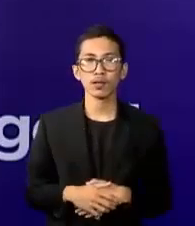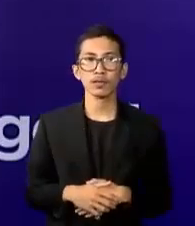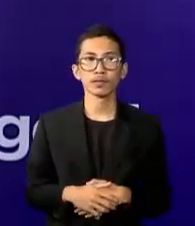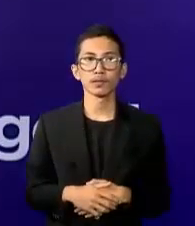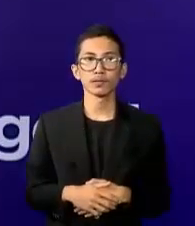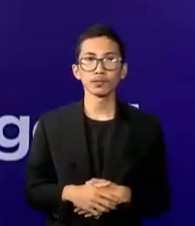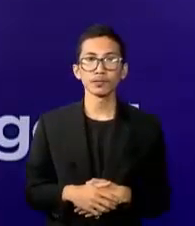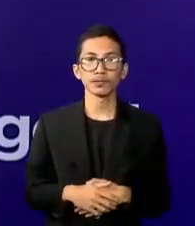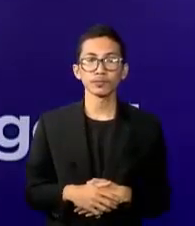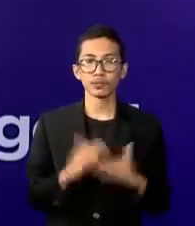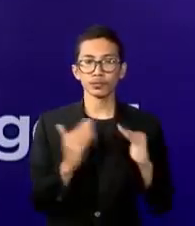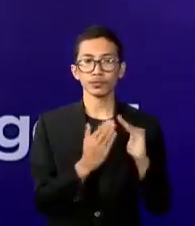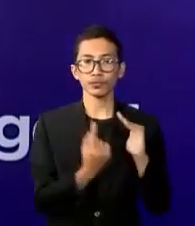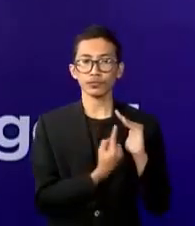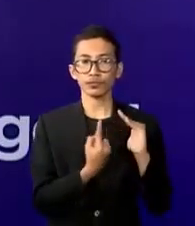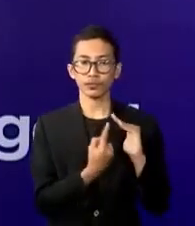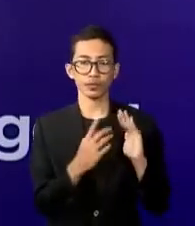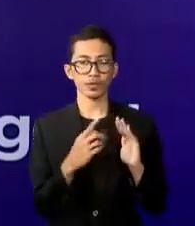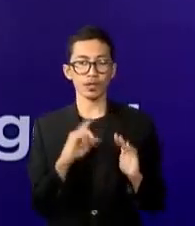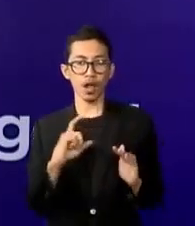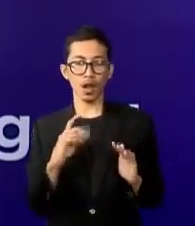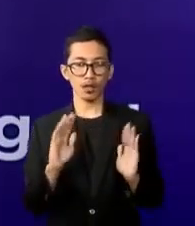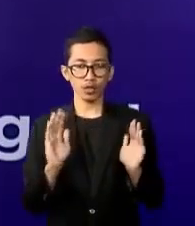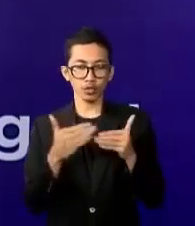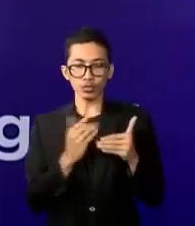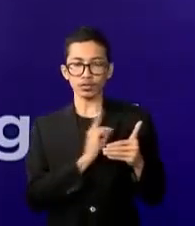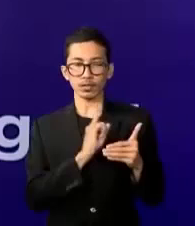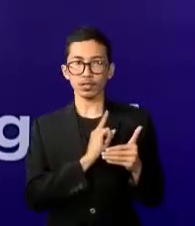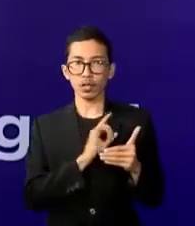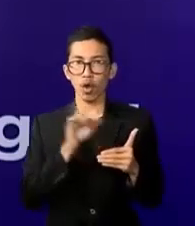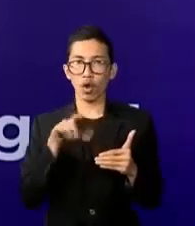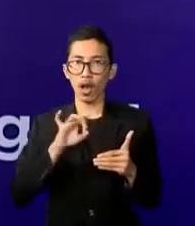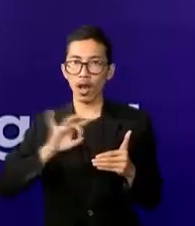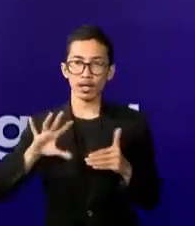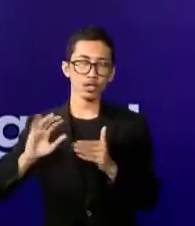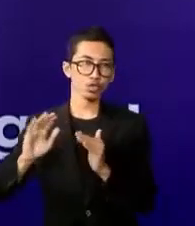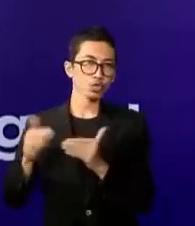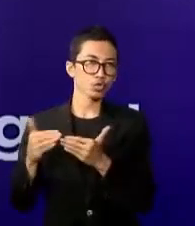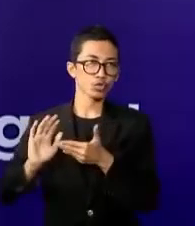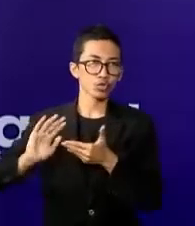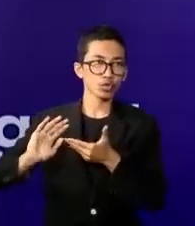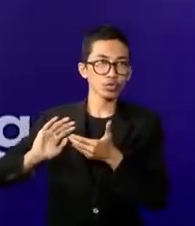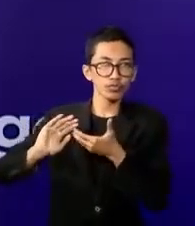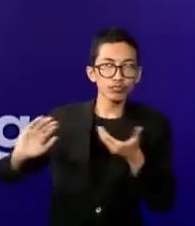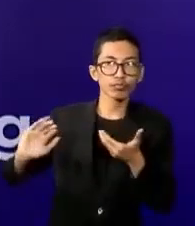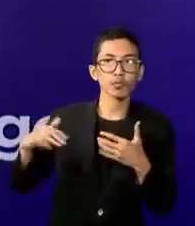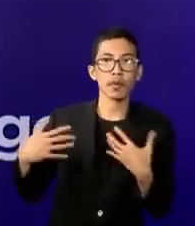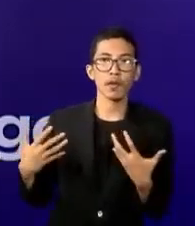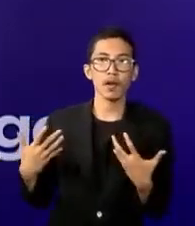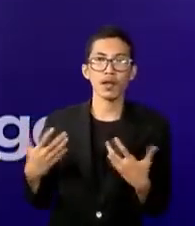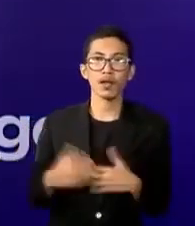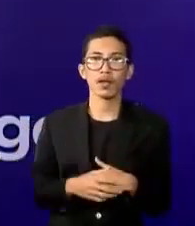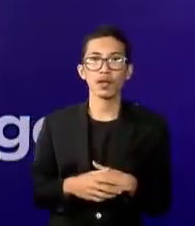lebih parah kan dia harus mengisolasi dirinya menjaga keamanan dirinya lingkungannya juga orang lain gitu jadi Terus apa yang bisa dikerjakan kalau ditanyakan